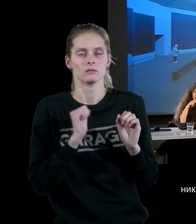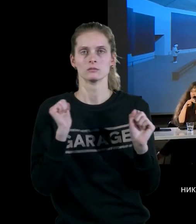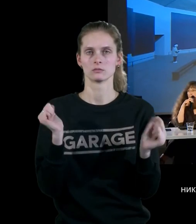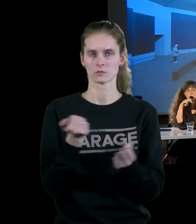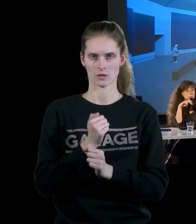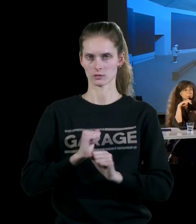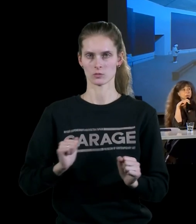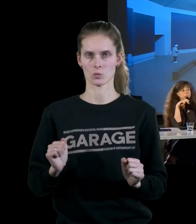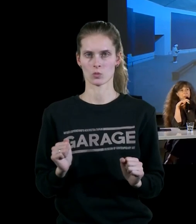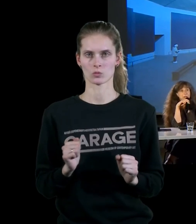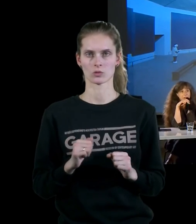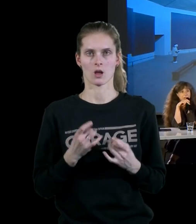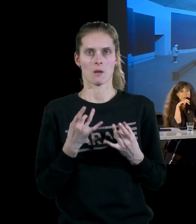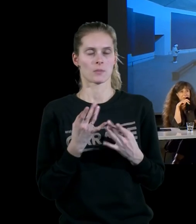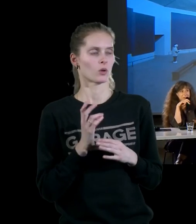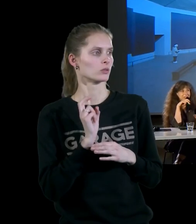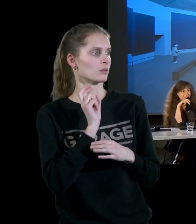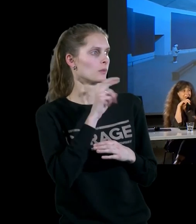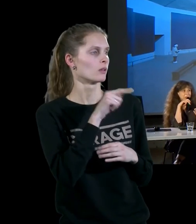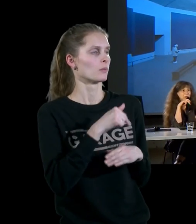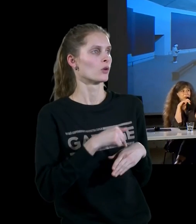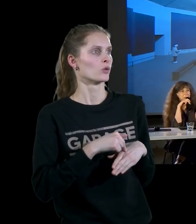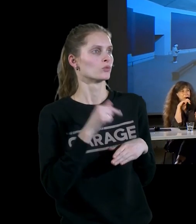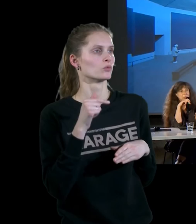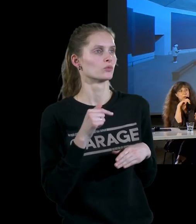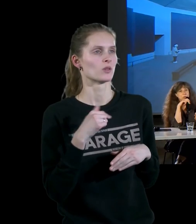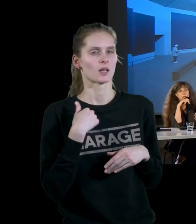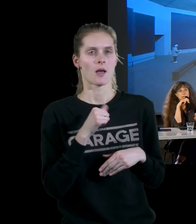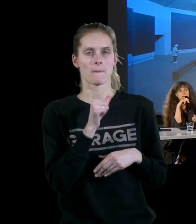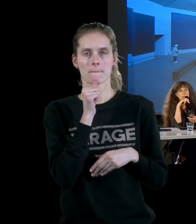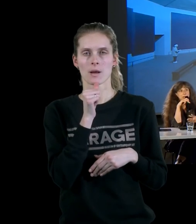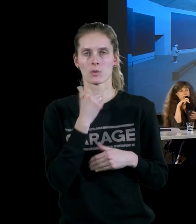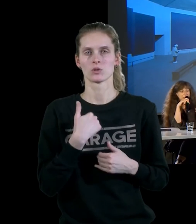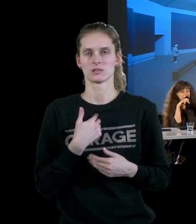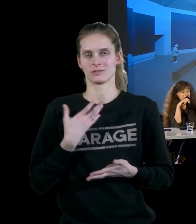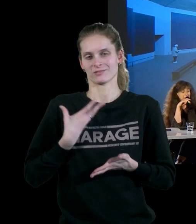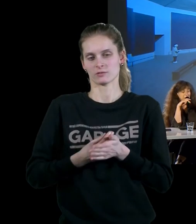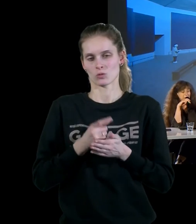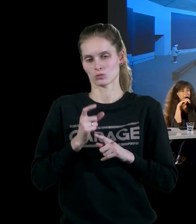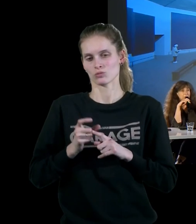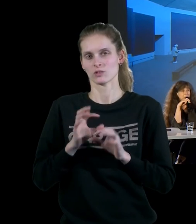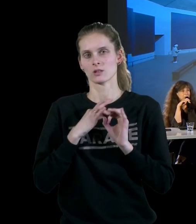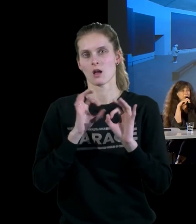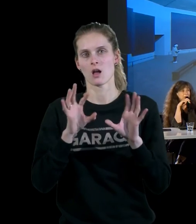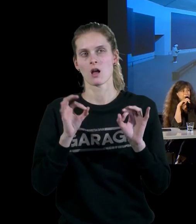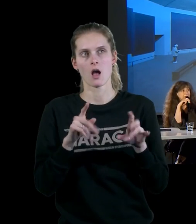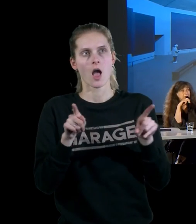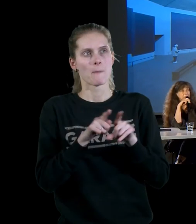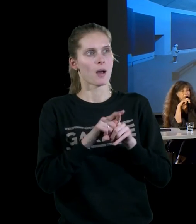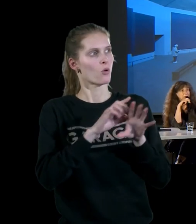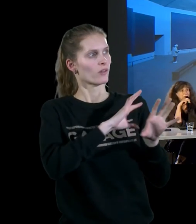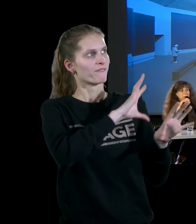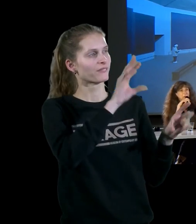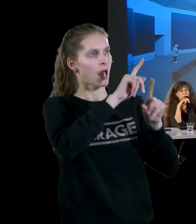возникает замечательное, просто попробую своими словами рассказать, на что это похоже. Это почти черные